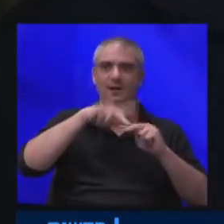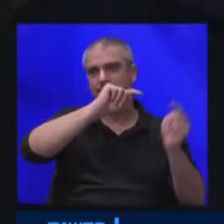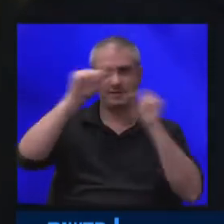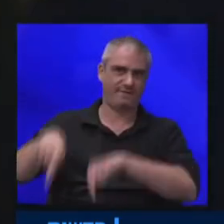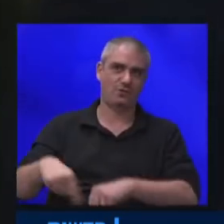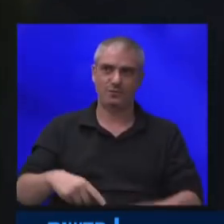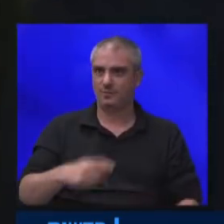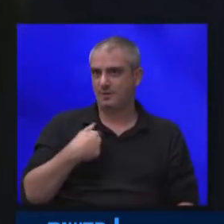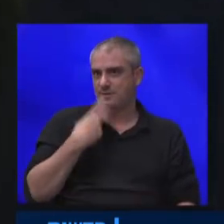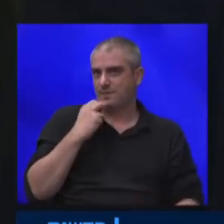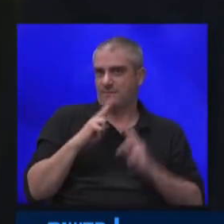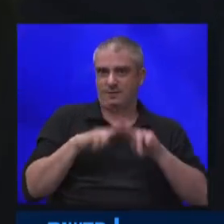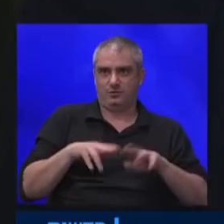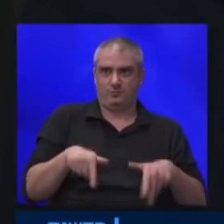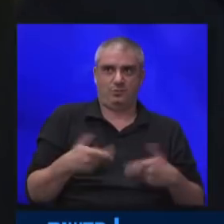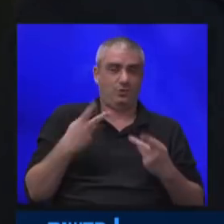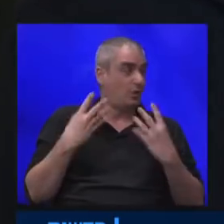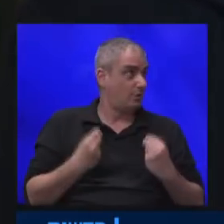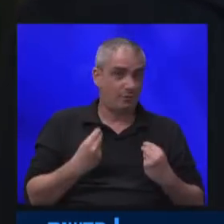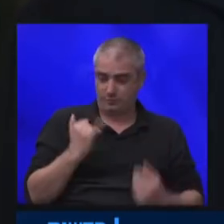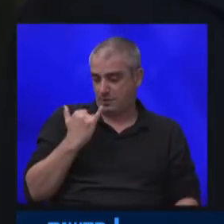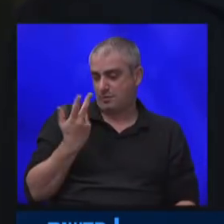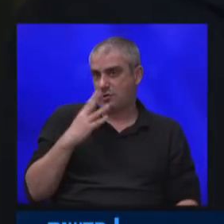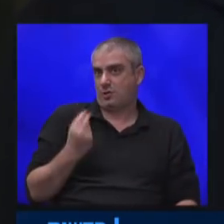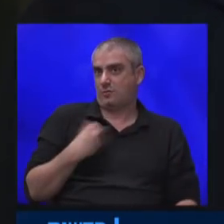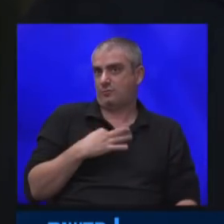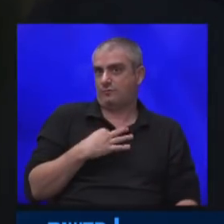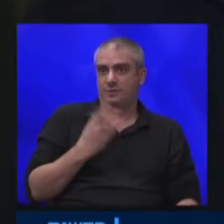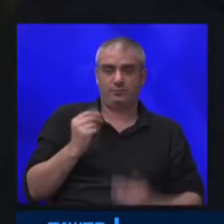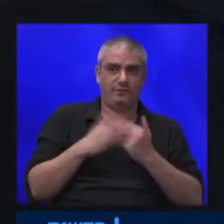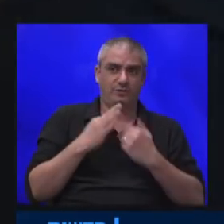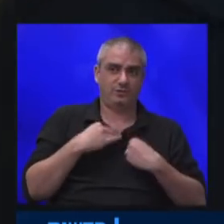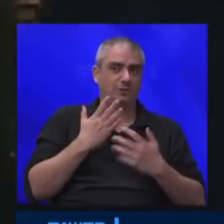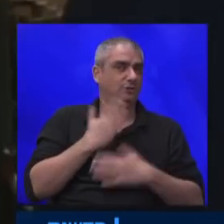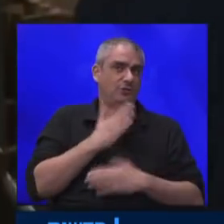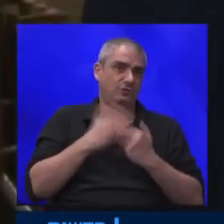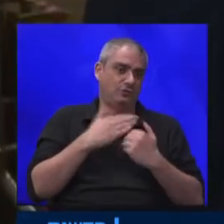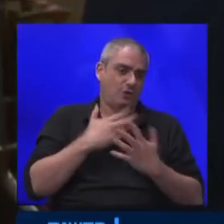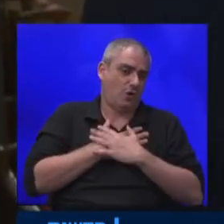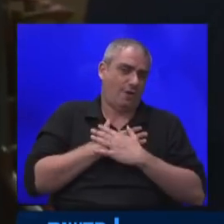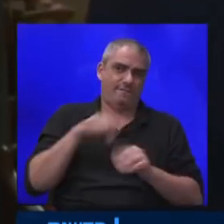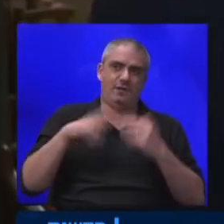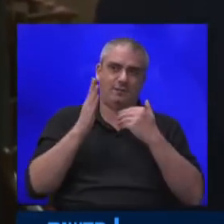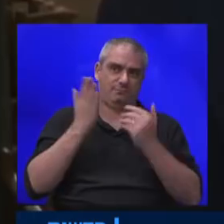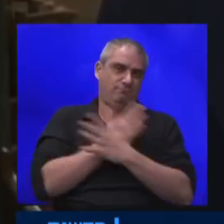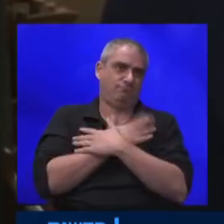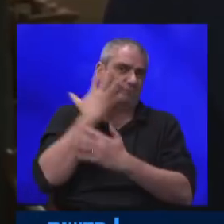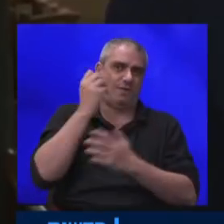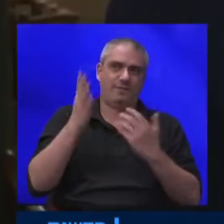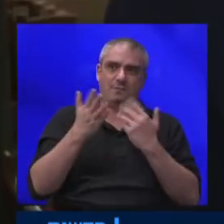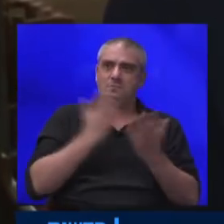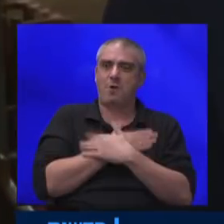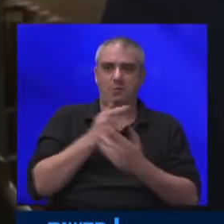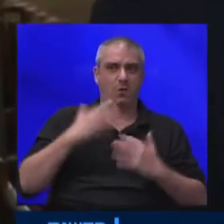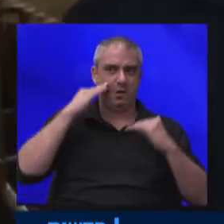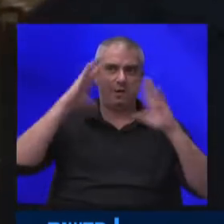פה. יותר טוב. כן, יותר טוב בשבילי ובשביל אשתי. אשתי אוהבת את מרוקו. למה יש לה פה הכל